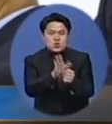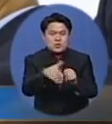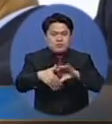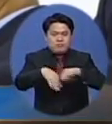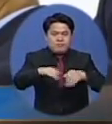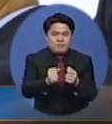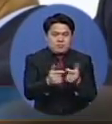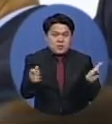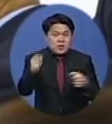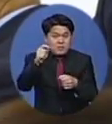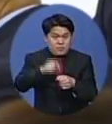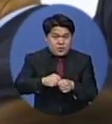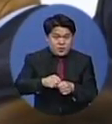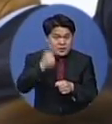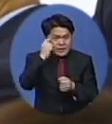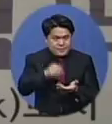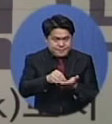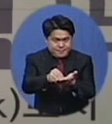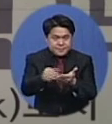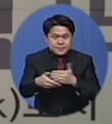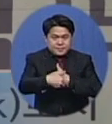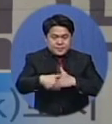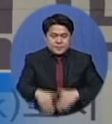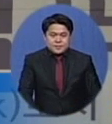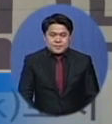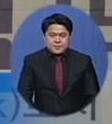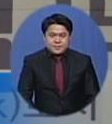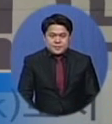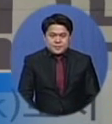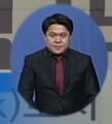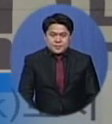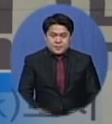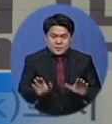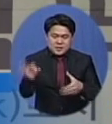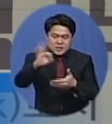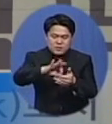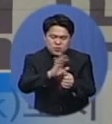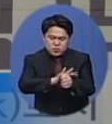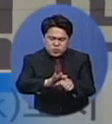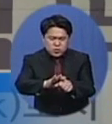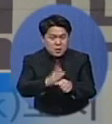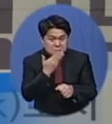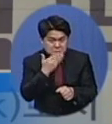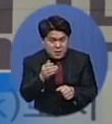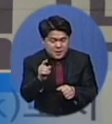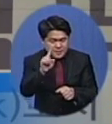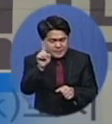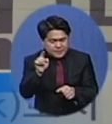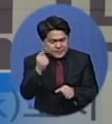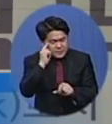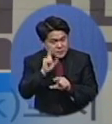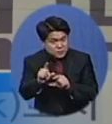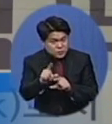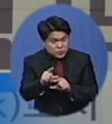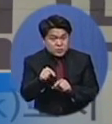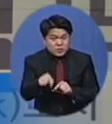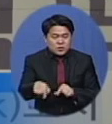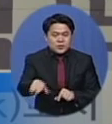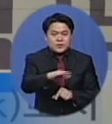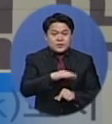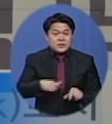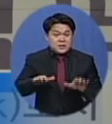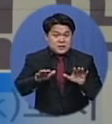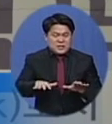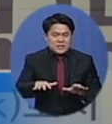의제를 제시한다는 방침입니다. 어떻게 하면 기부를 잘할 것인가? 이거에 대한 고민을 해야 되는 것이 바로